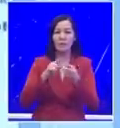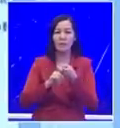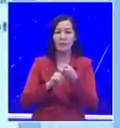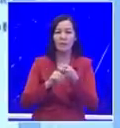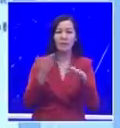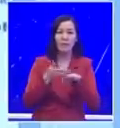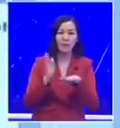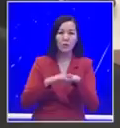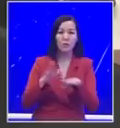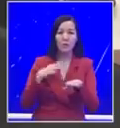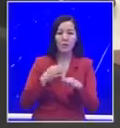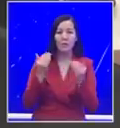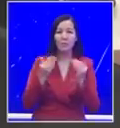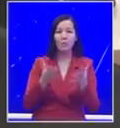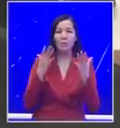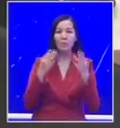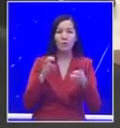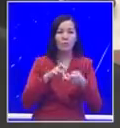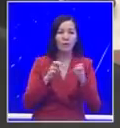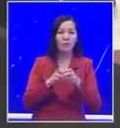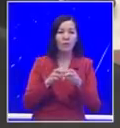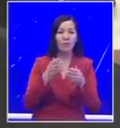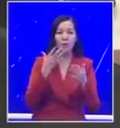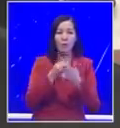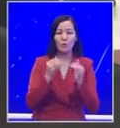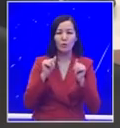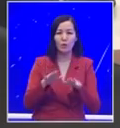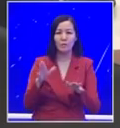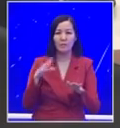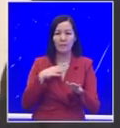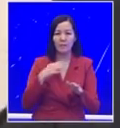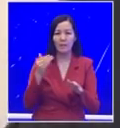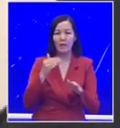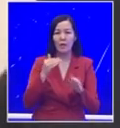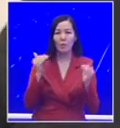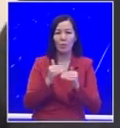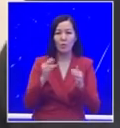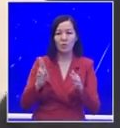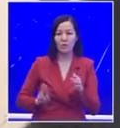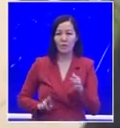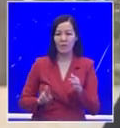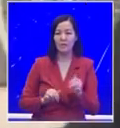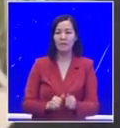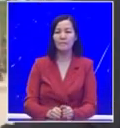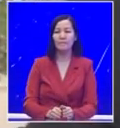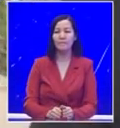студенттермен тікелей байланысқа шығу қиындық туғызған. Бүгінге бұл проблемада өз шешімін тапты, дейді колледж